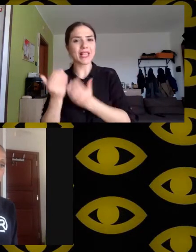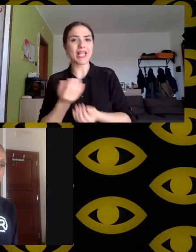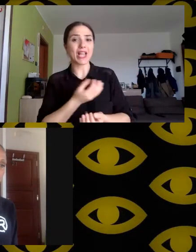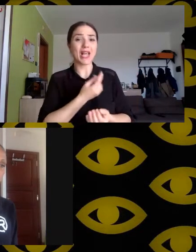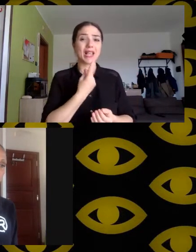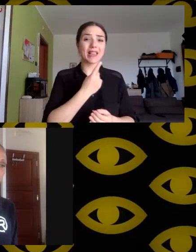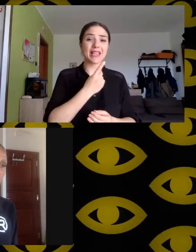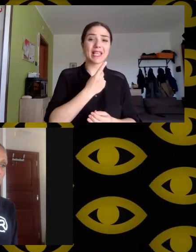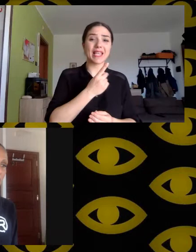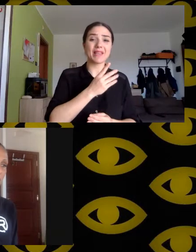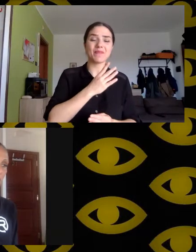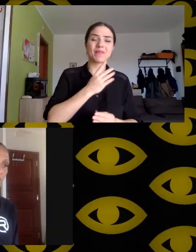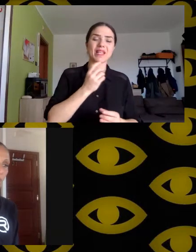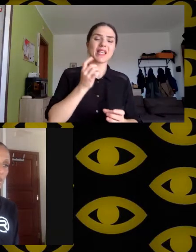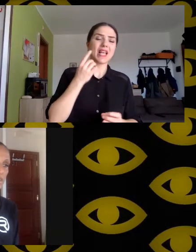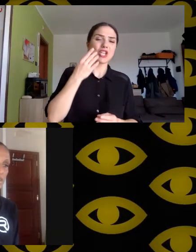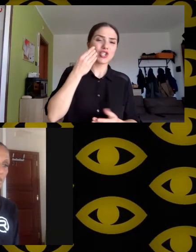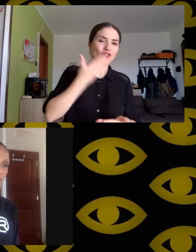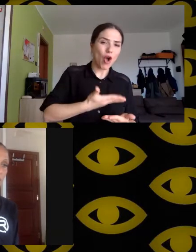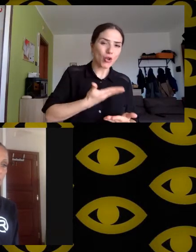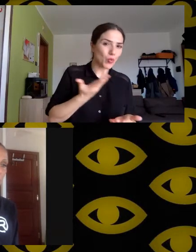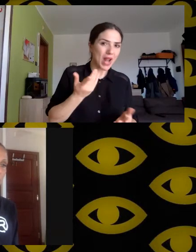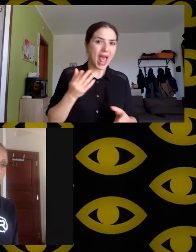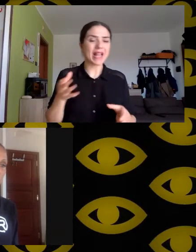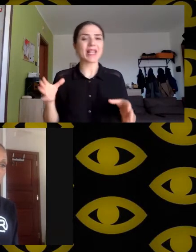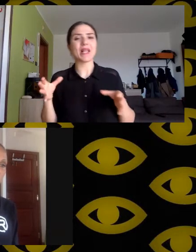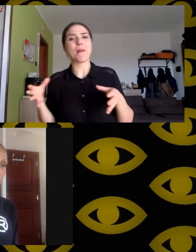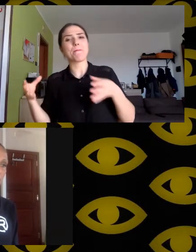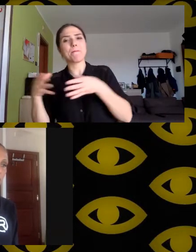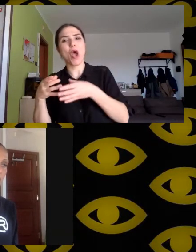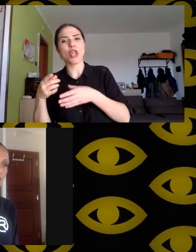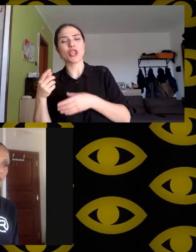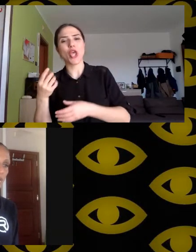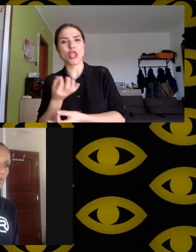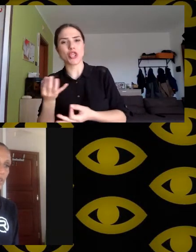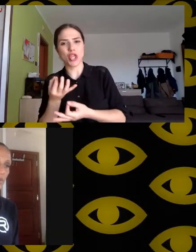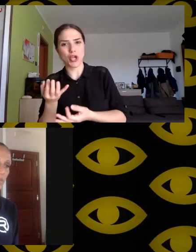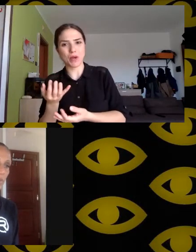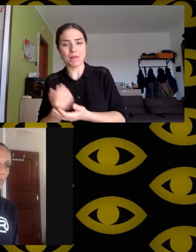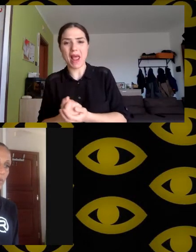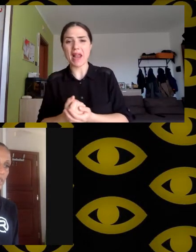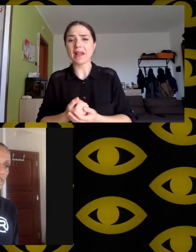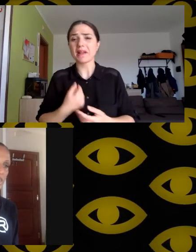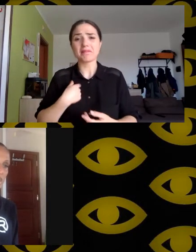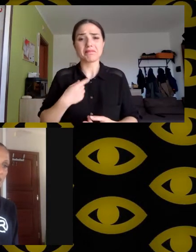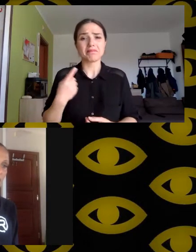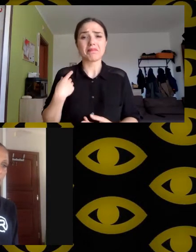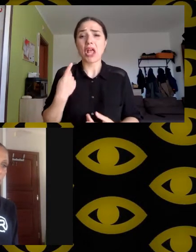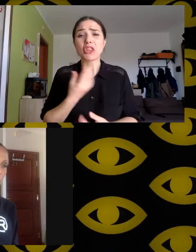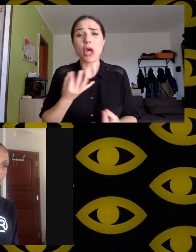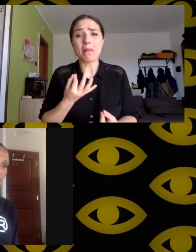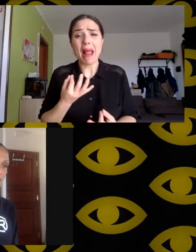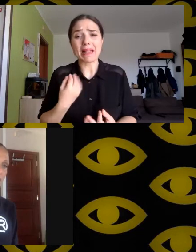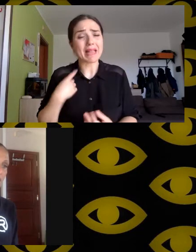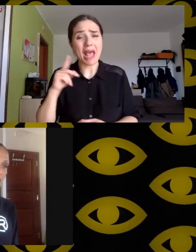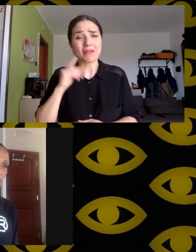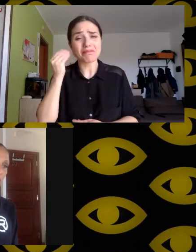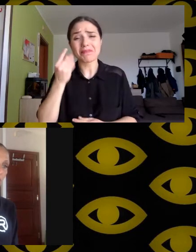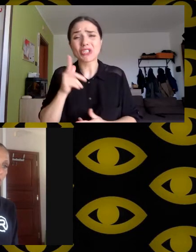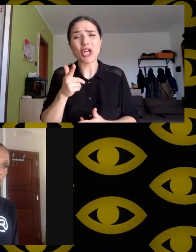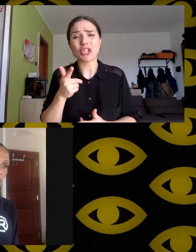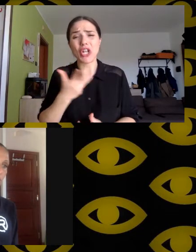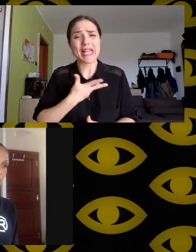non mi affanno neanche un po' ad essere normale, perché a me la normalità è un concetto che per me non esiste. Non mi piace